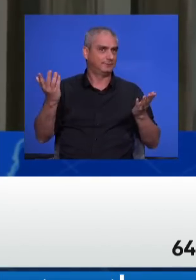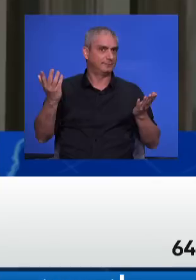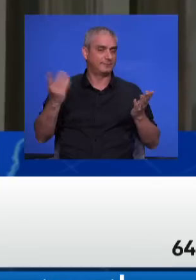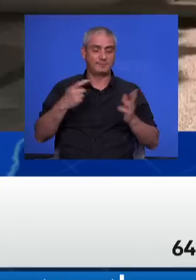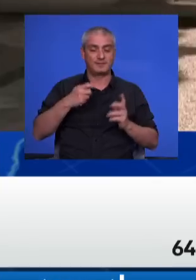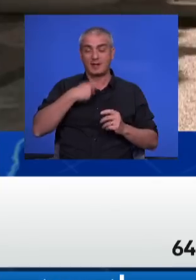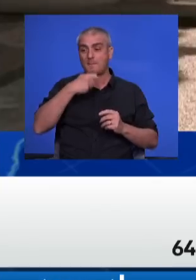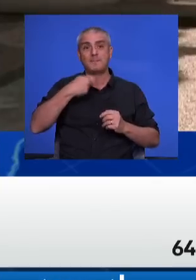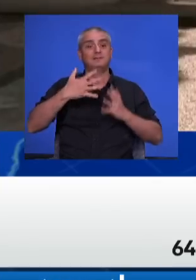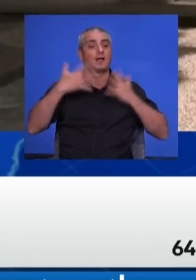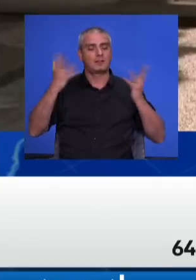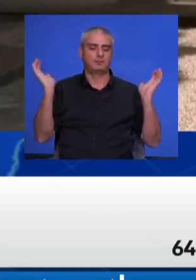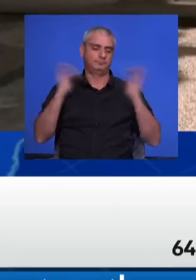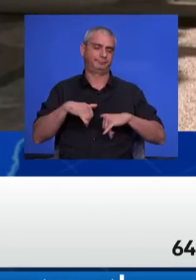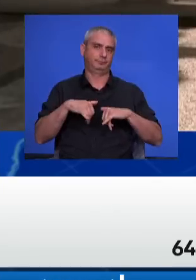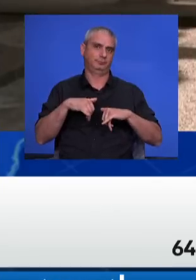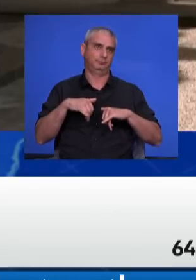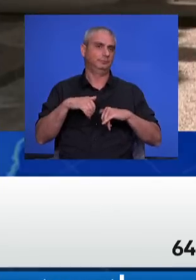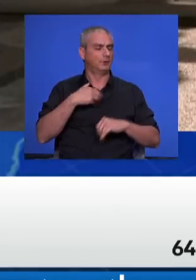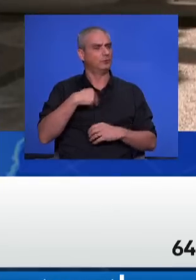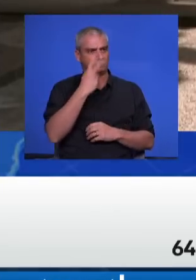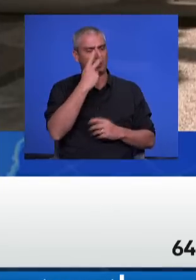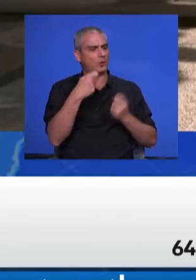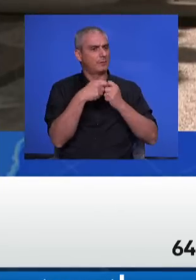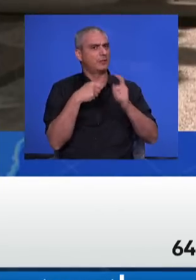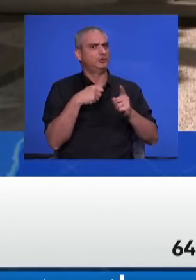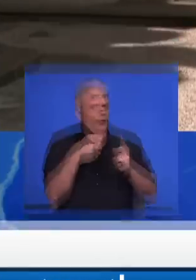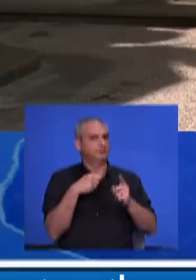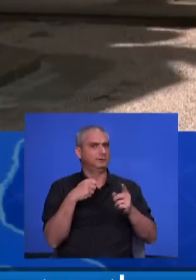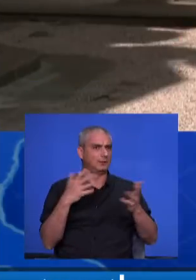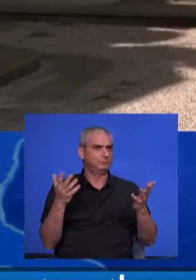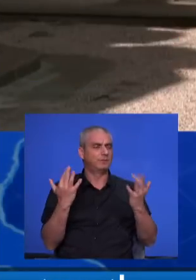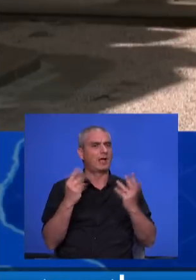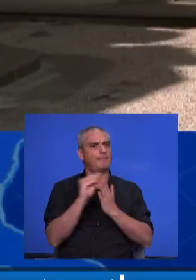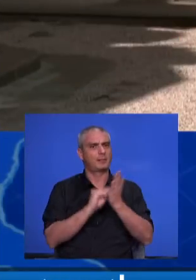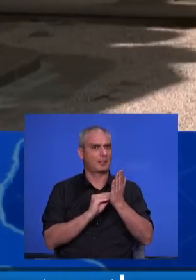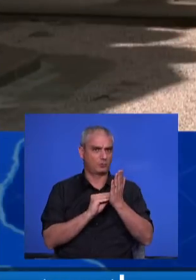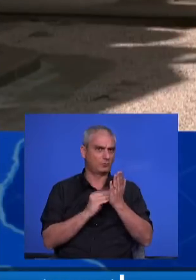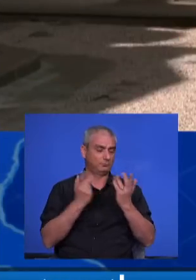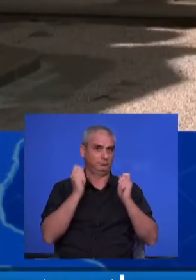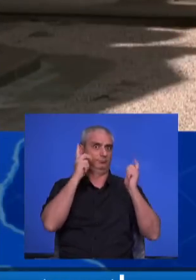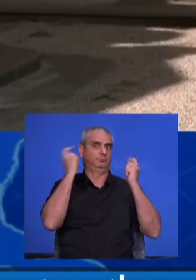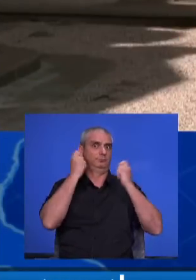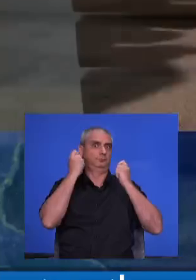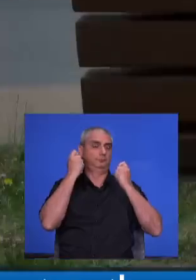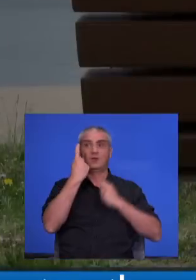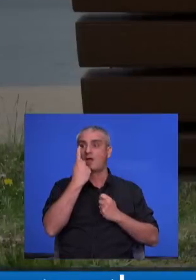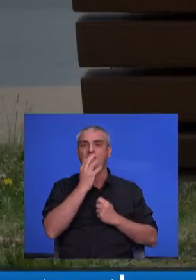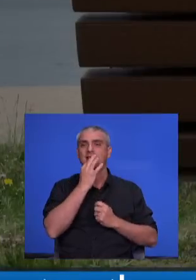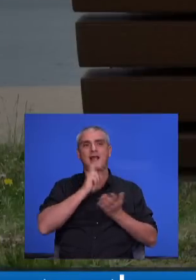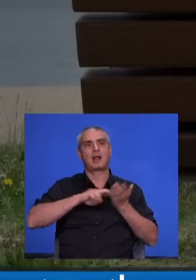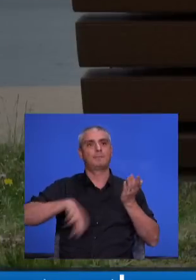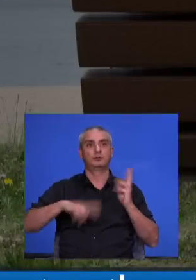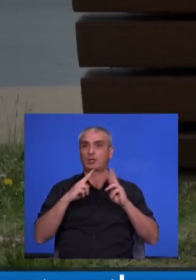הפנסיה הענק יקרוס. כן, אז אני רוצה שנראה בהקשר הזה כמה נתונים, מאירי עיניים אולי. אחד זה גיל הפרישה